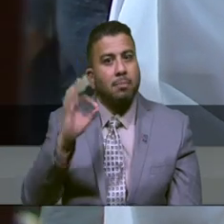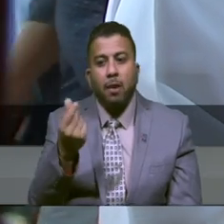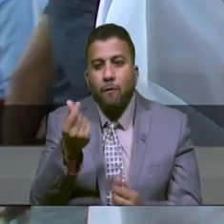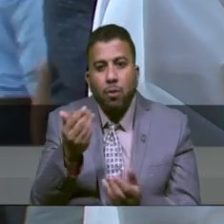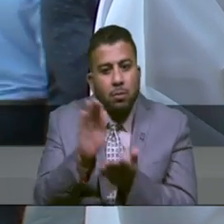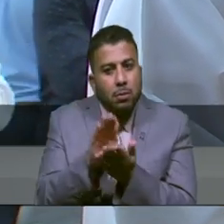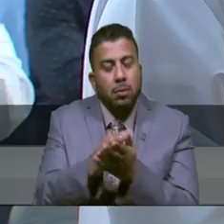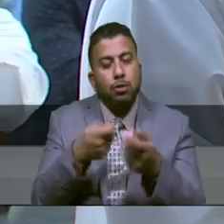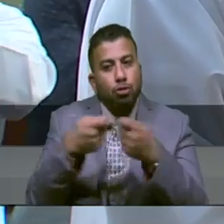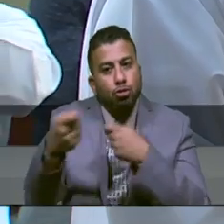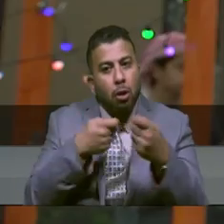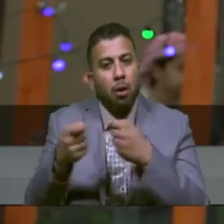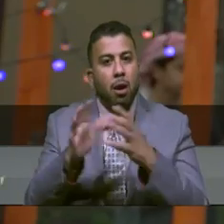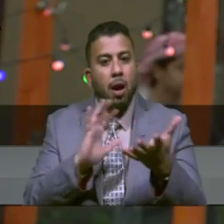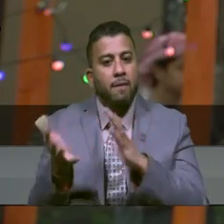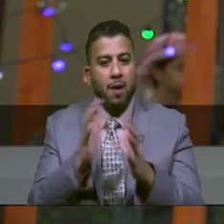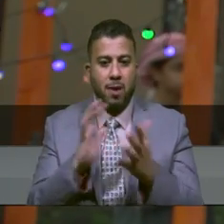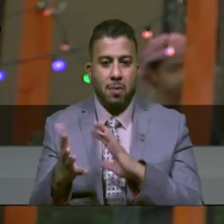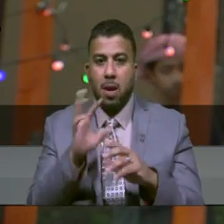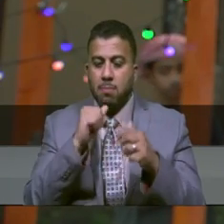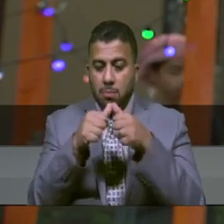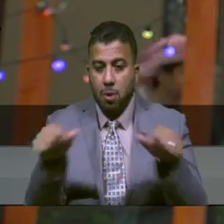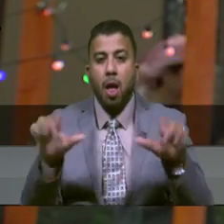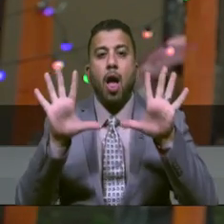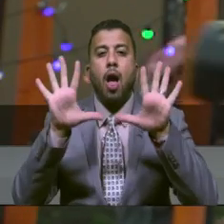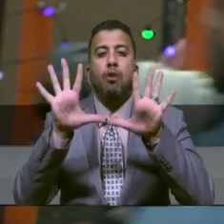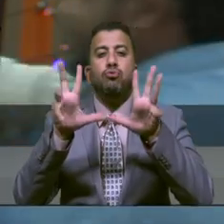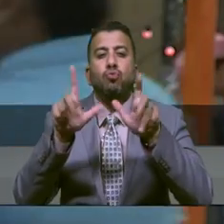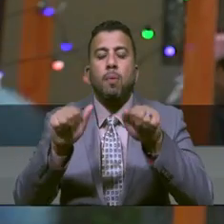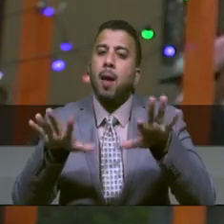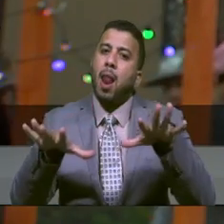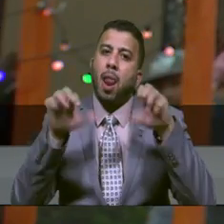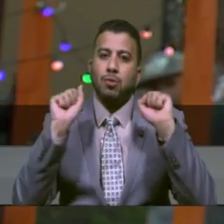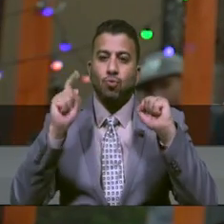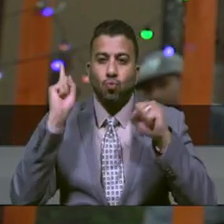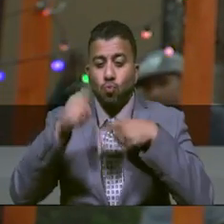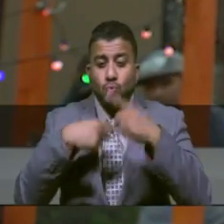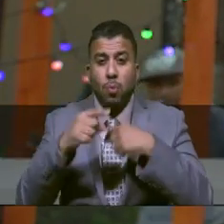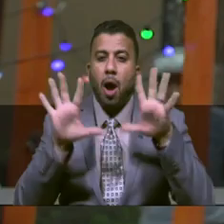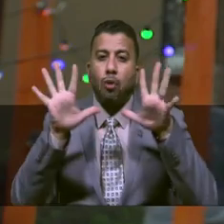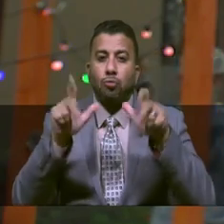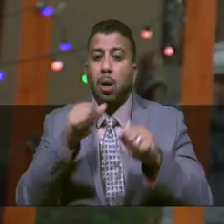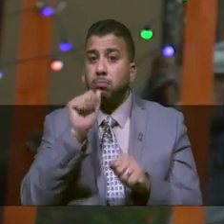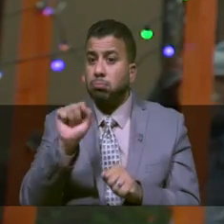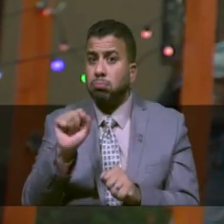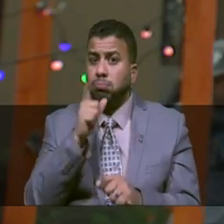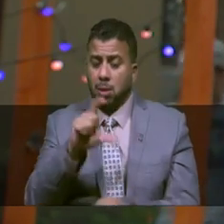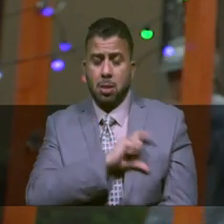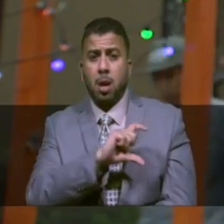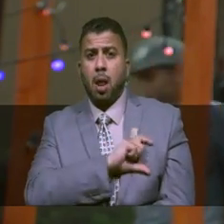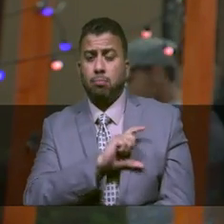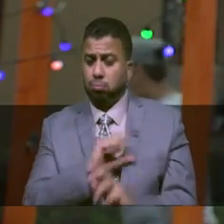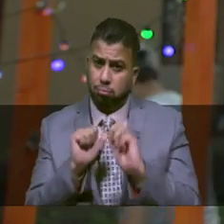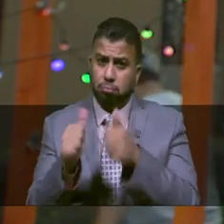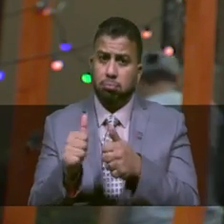المال. انطلق المعرض اليوم وعلى مدى 10 أيام متتالية. المعرض هذا سيمنح الفرصة للطلبة